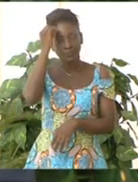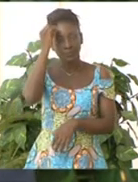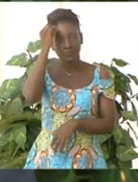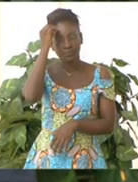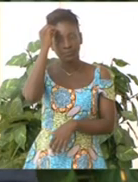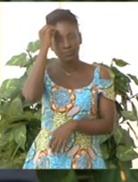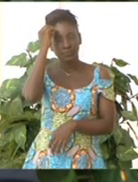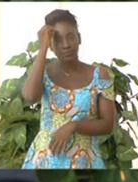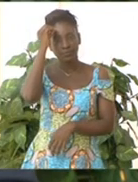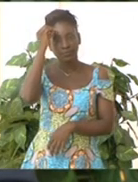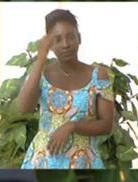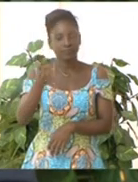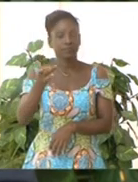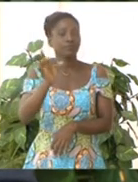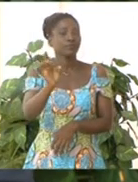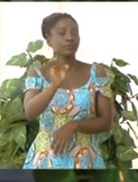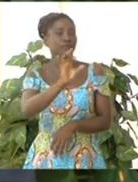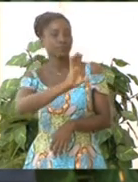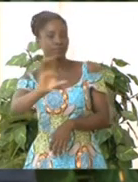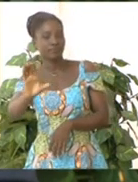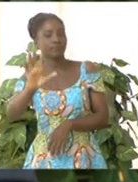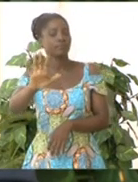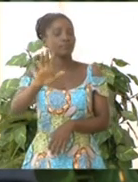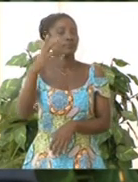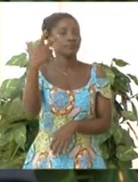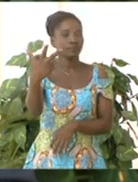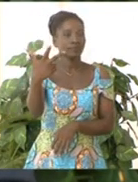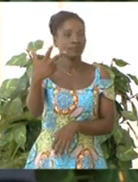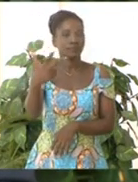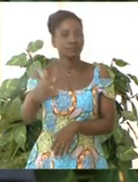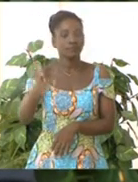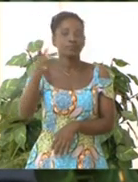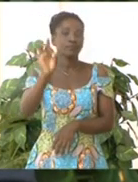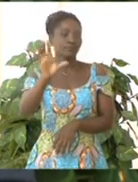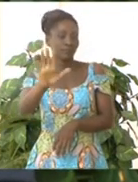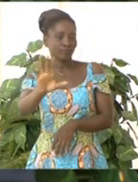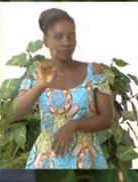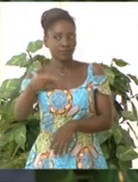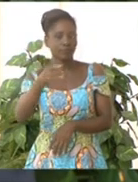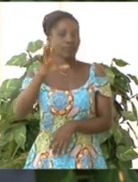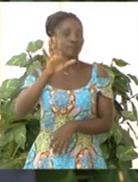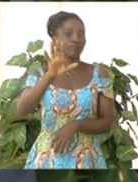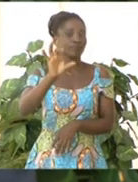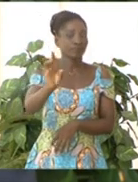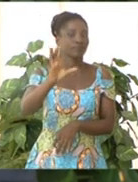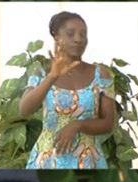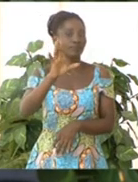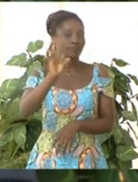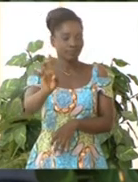ouattara celle 153 soit 85,57 pour ça